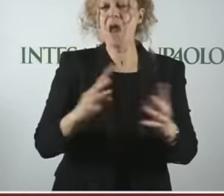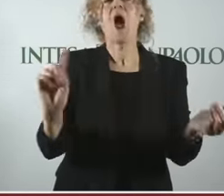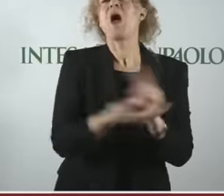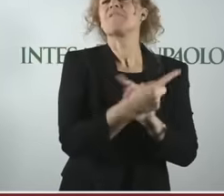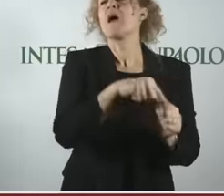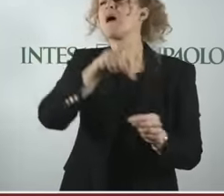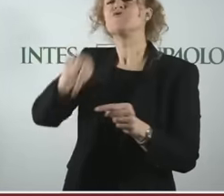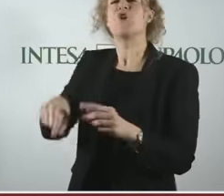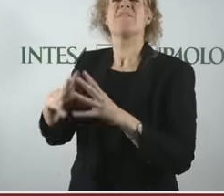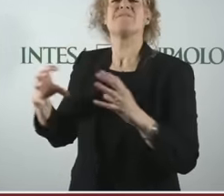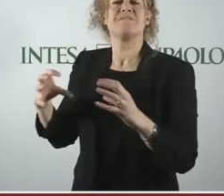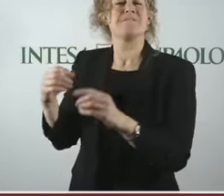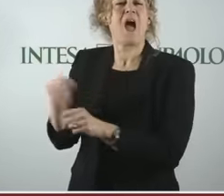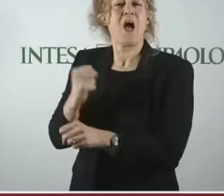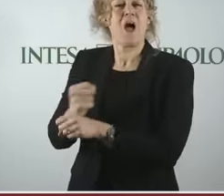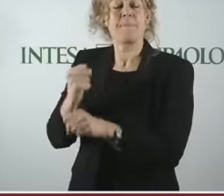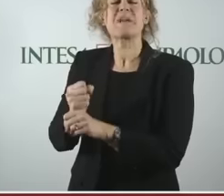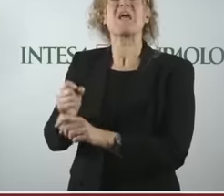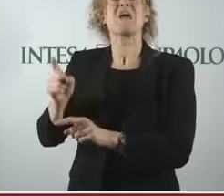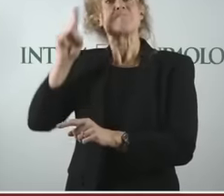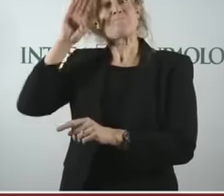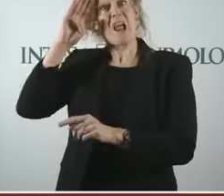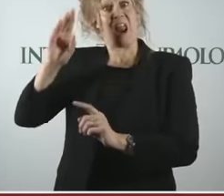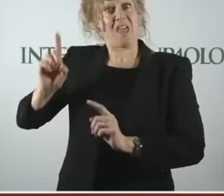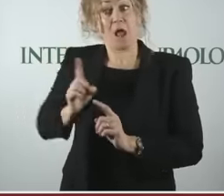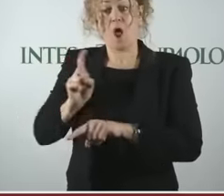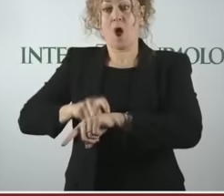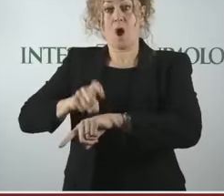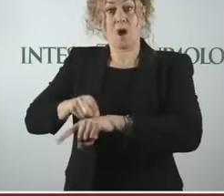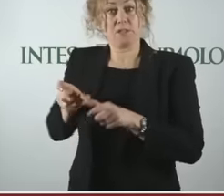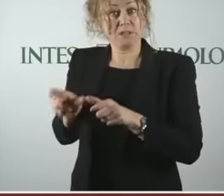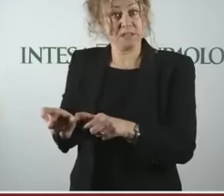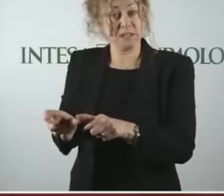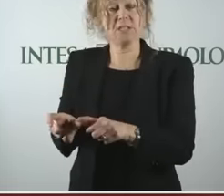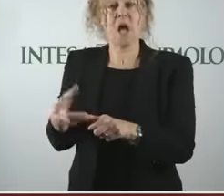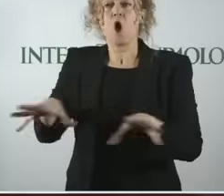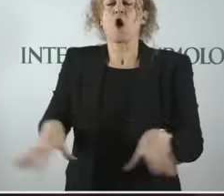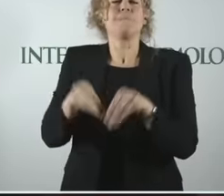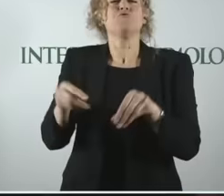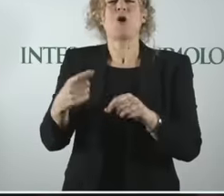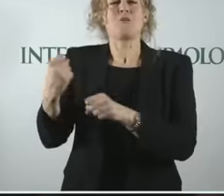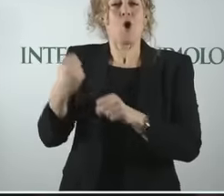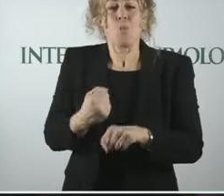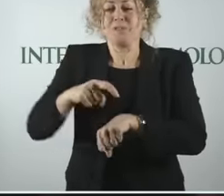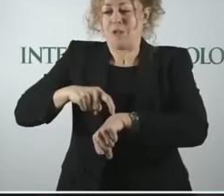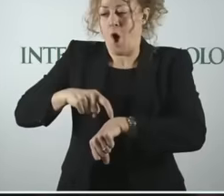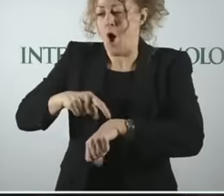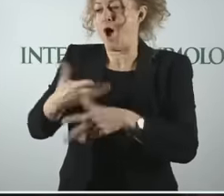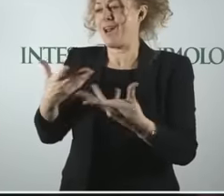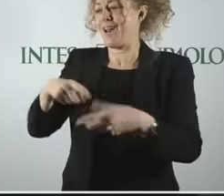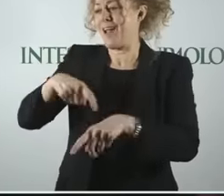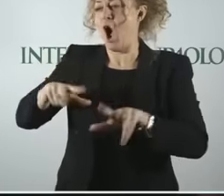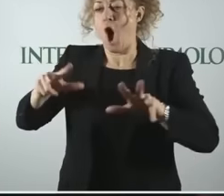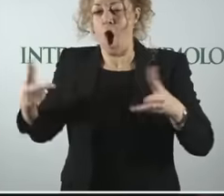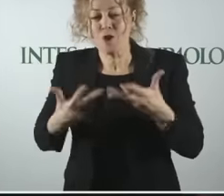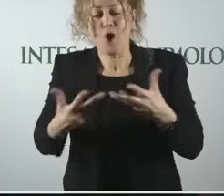stanno in fabbrica militarizzati con orari molto avevano appena cominciato a conquistarsi le 8 ore poi